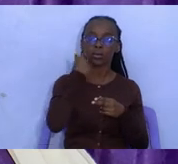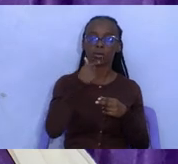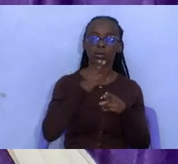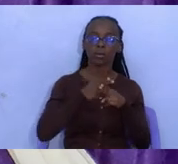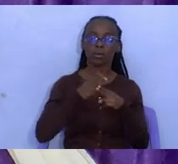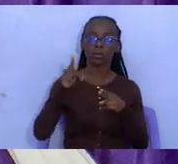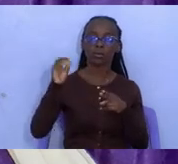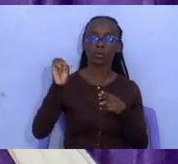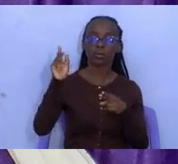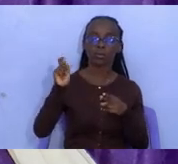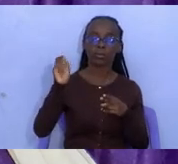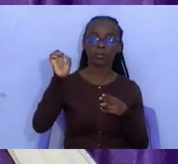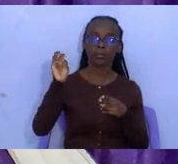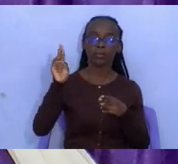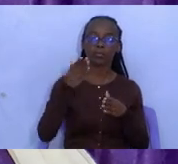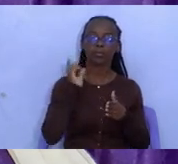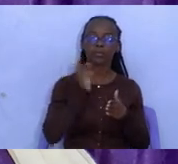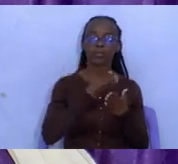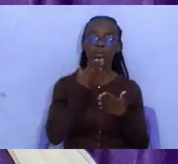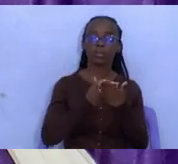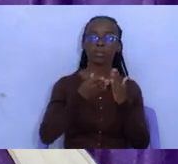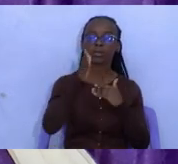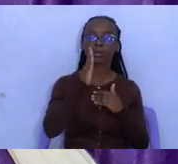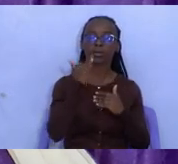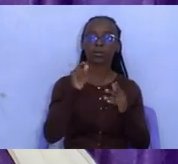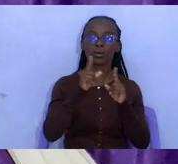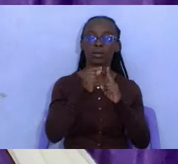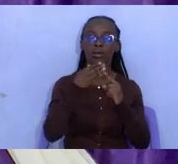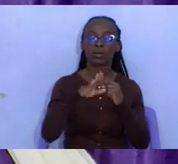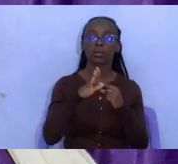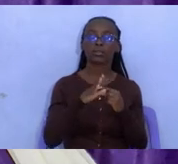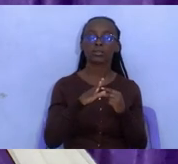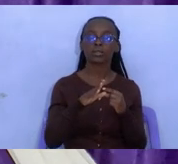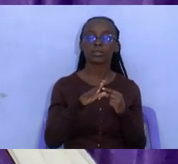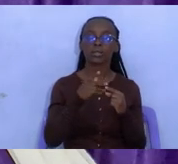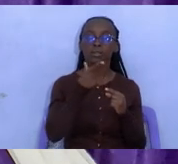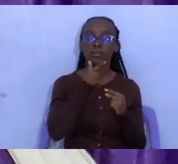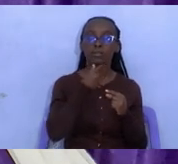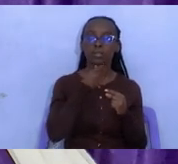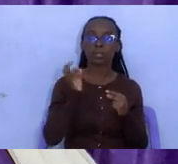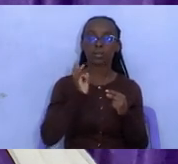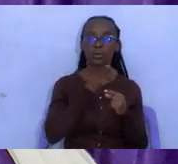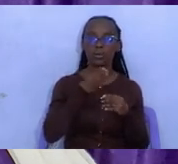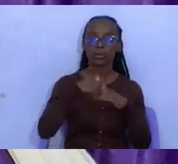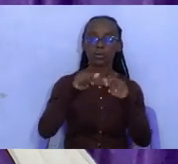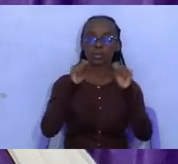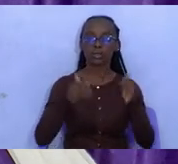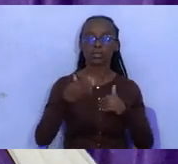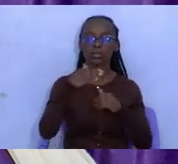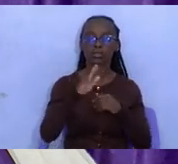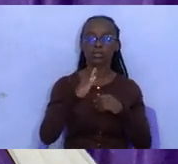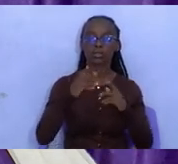tufikisha hapo kwanza. Tunakushukuru mfalme wa ajabu kwa sababu ya neno lako Bwana. Tuko mezani tayari